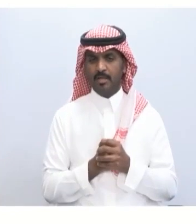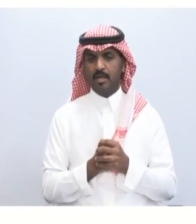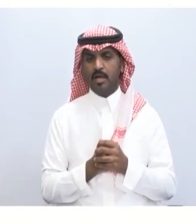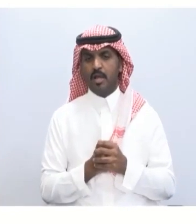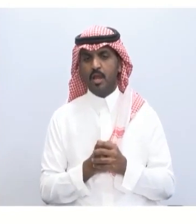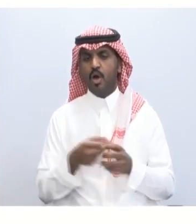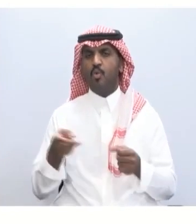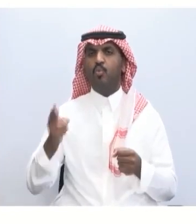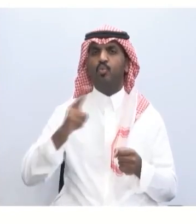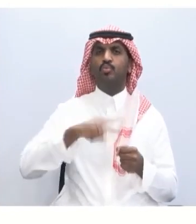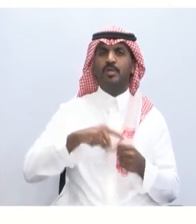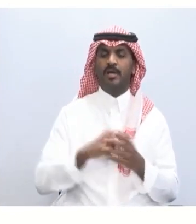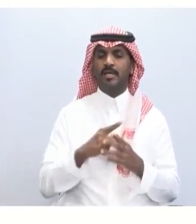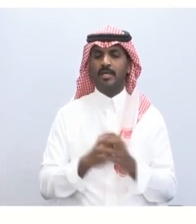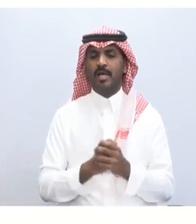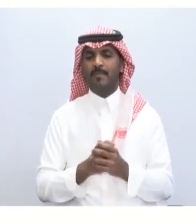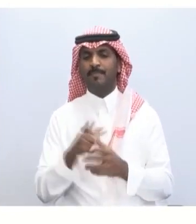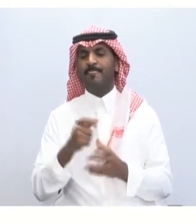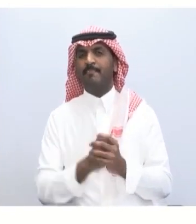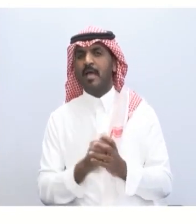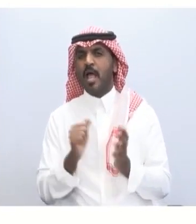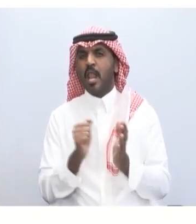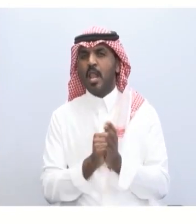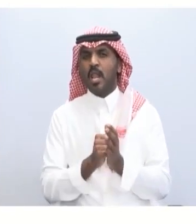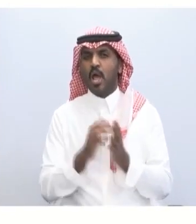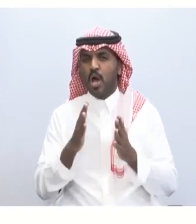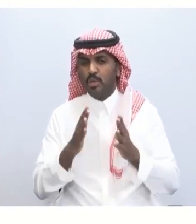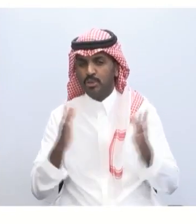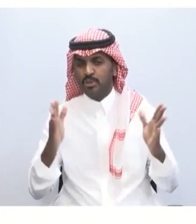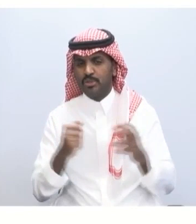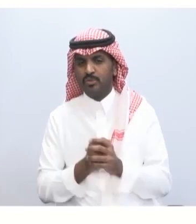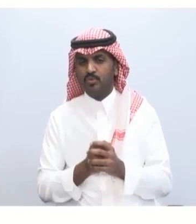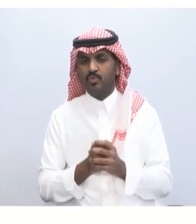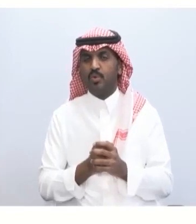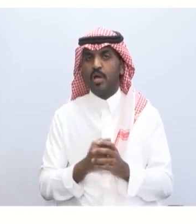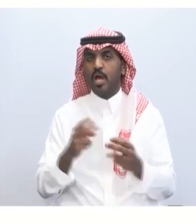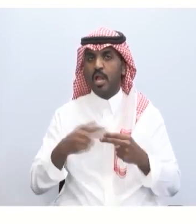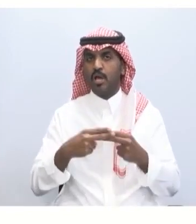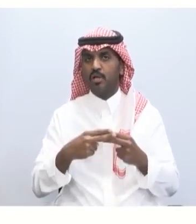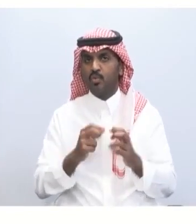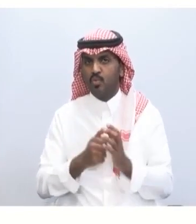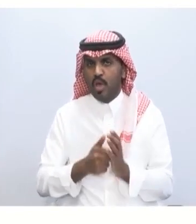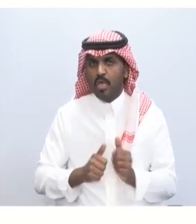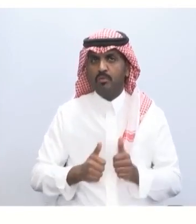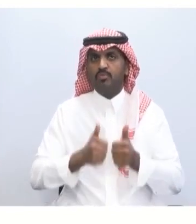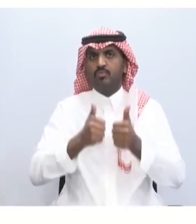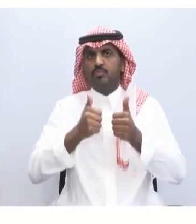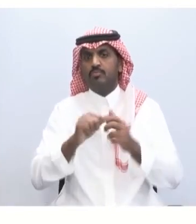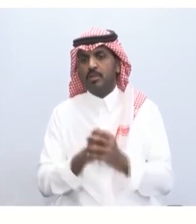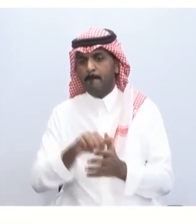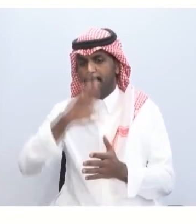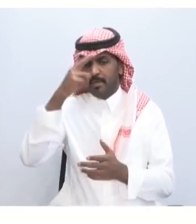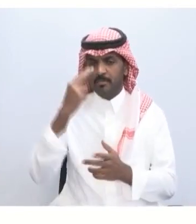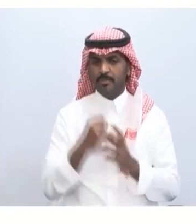العوده الى القصر واغلاق القصر لكي ينجوا من الملك عبد العزيز